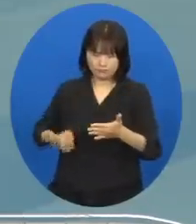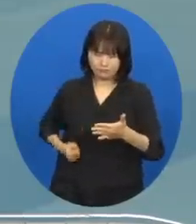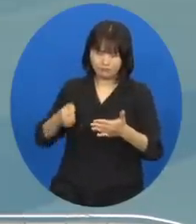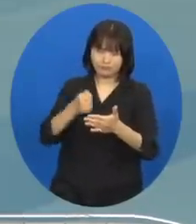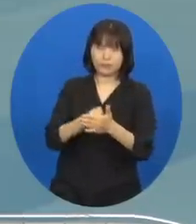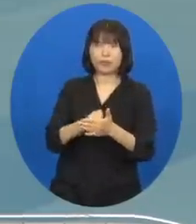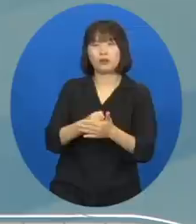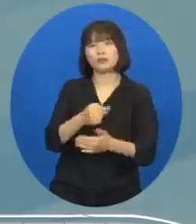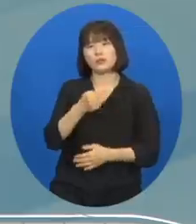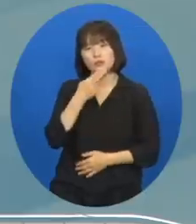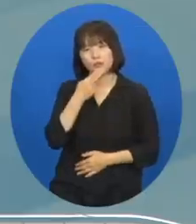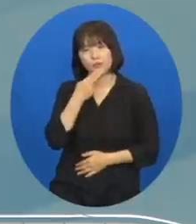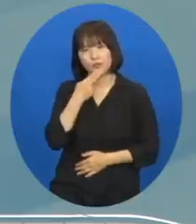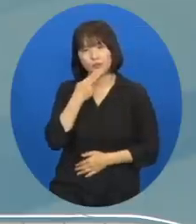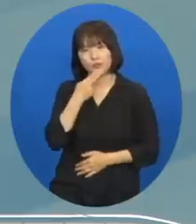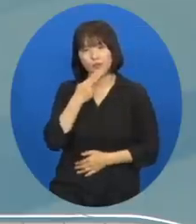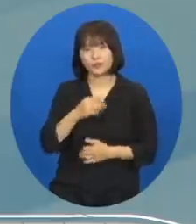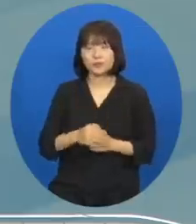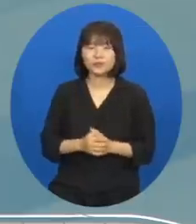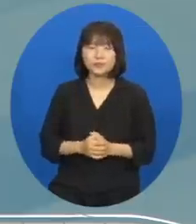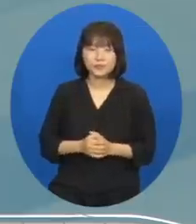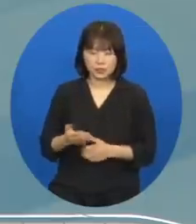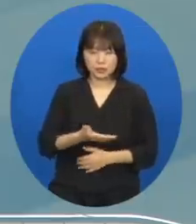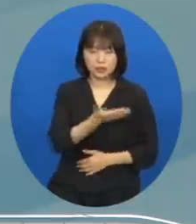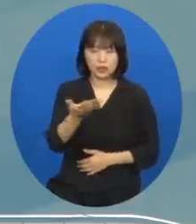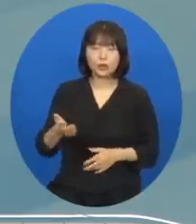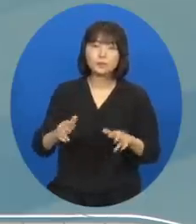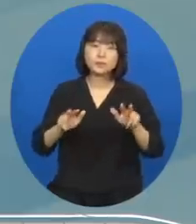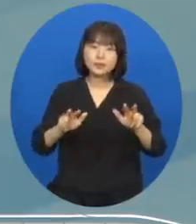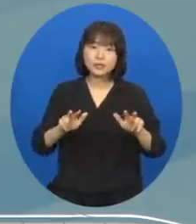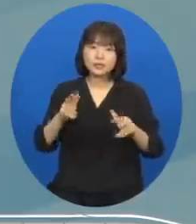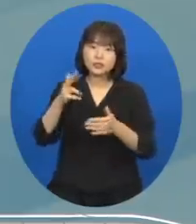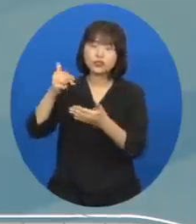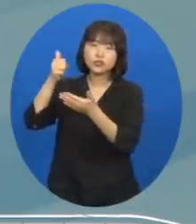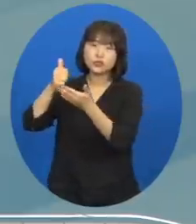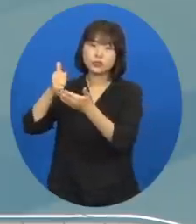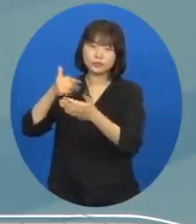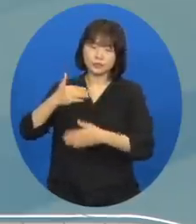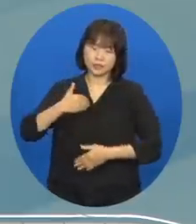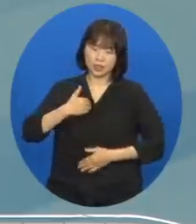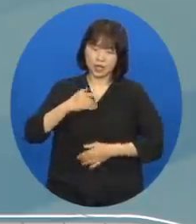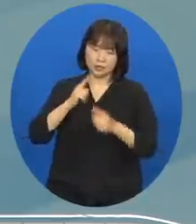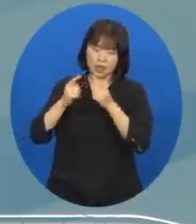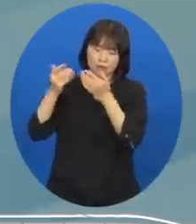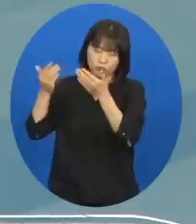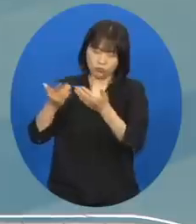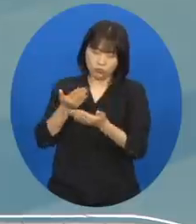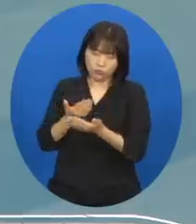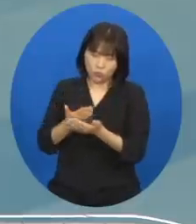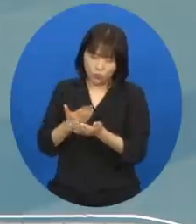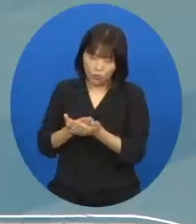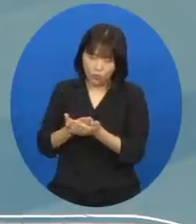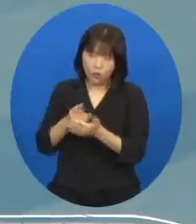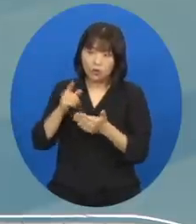겁니다. 여러분이 이 시간에도 주님, 저에게 말씀해 주세요. 그러면